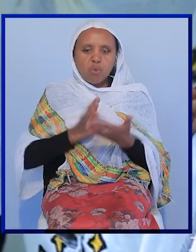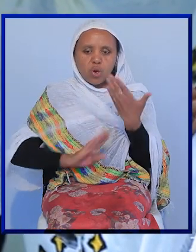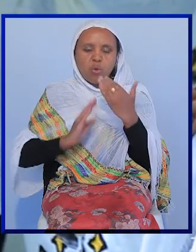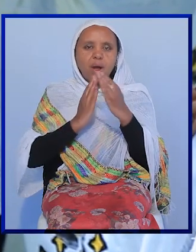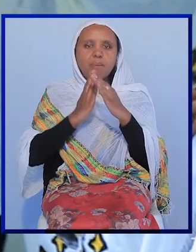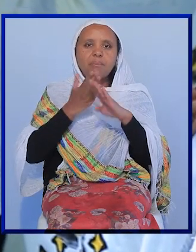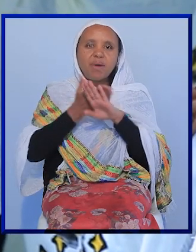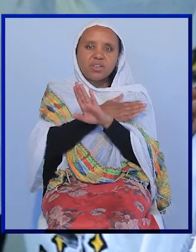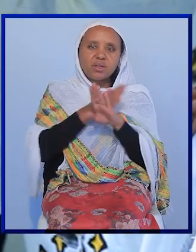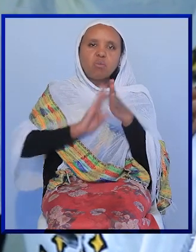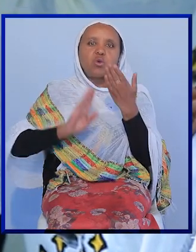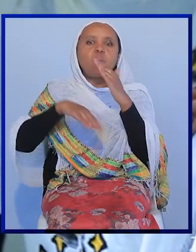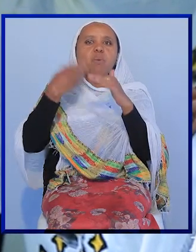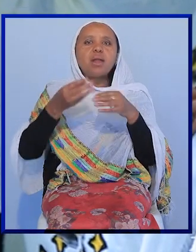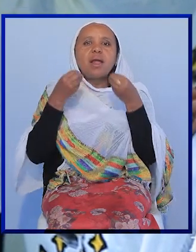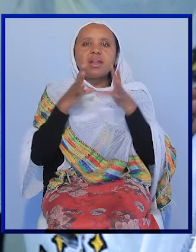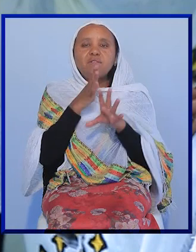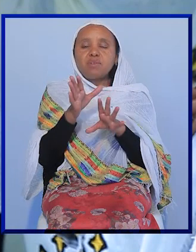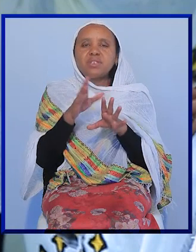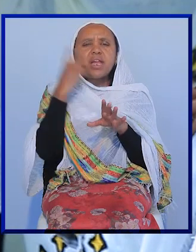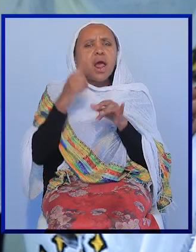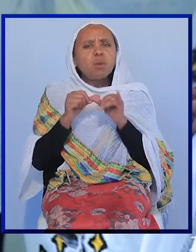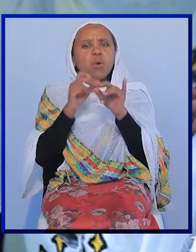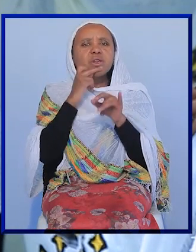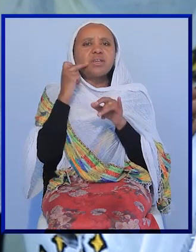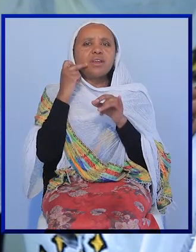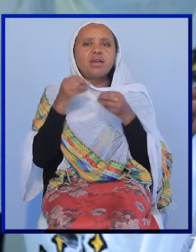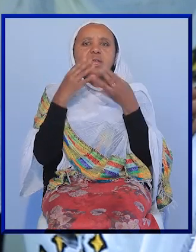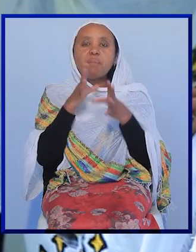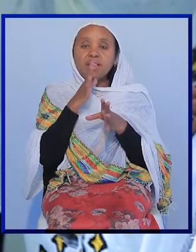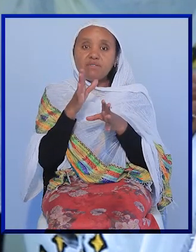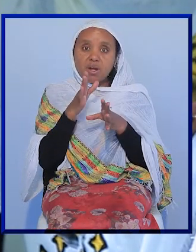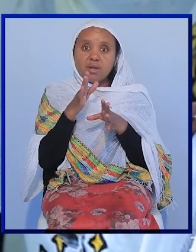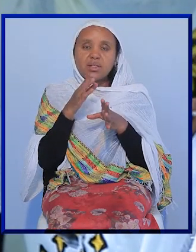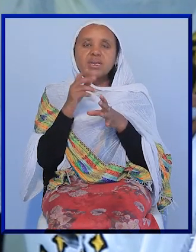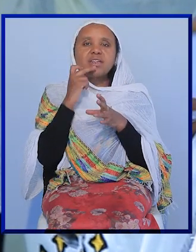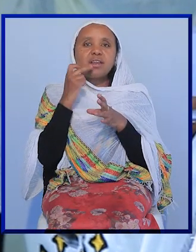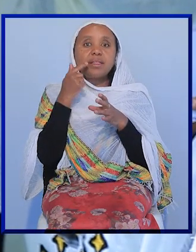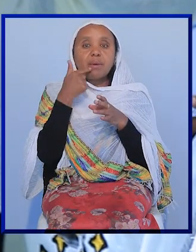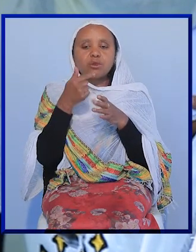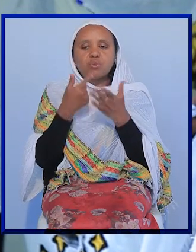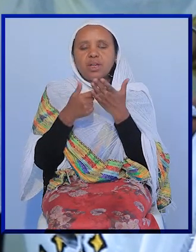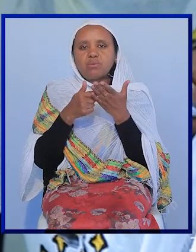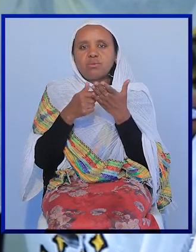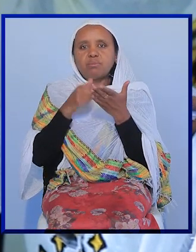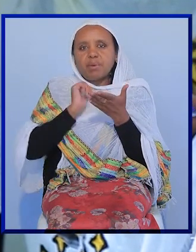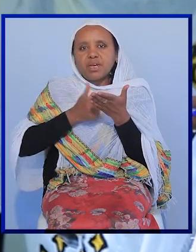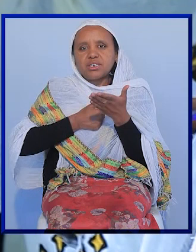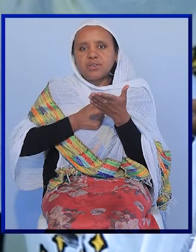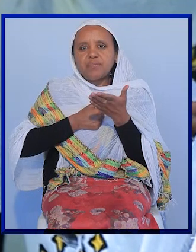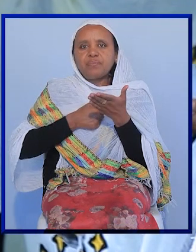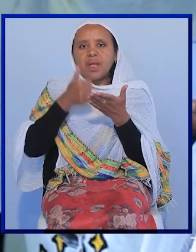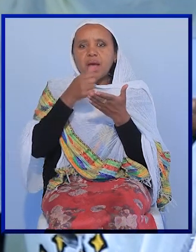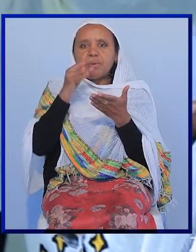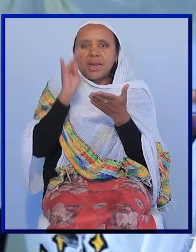ከመውለዷ በኋላም ያረገፈ ዘላለማዊ ድንግልና የማትረግፍ አበባ የተባለችው ለዚህ ነው እመቤታችን። ይሄ ብቻ አይደለም፣